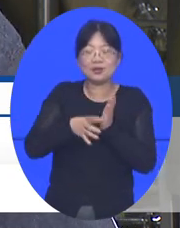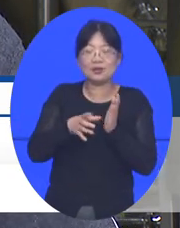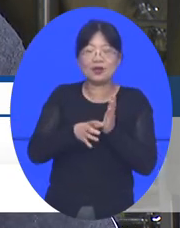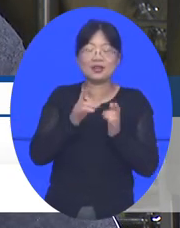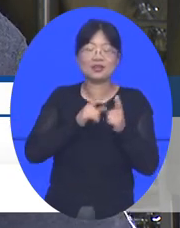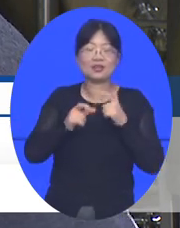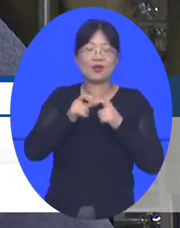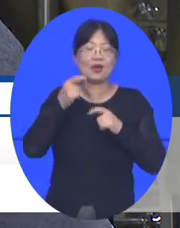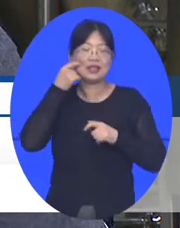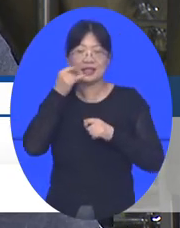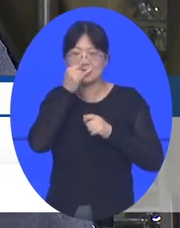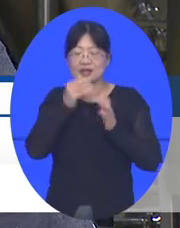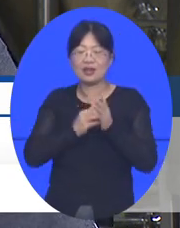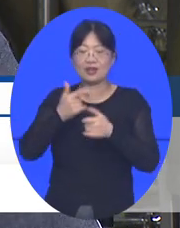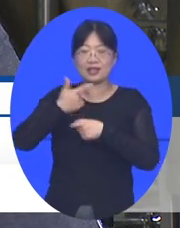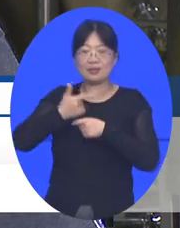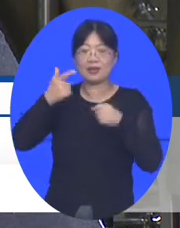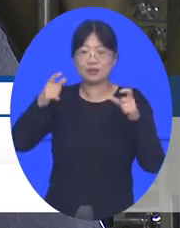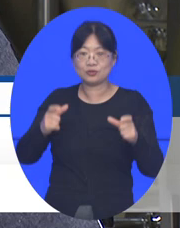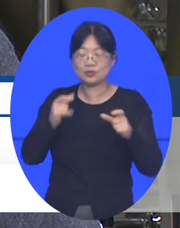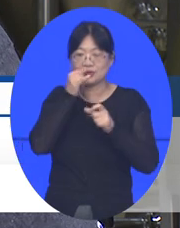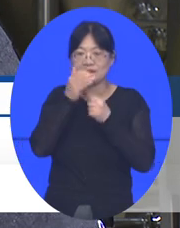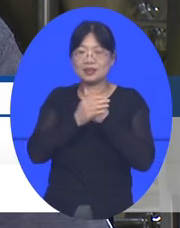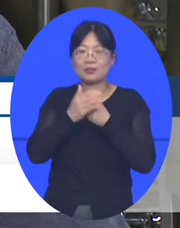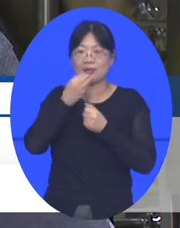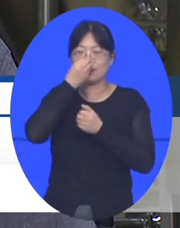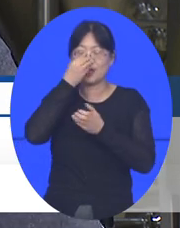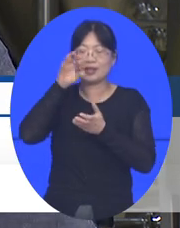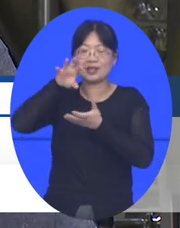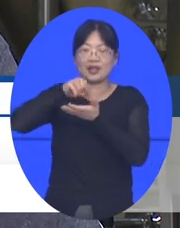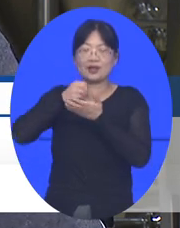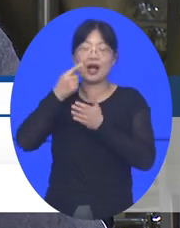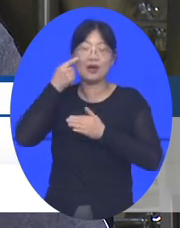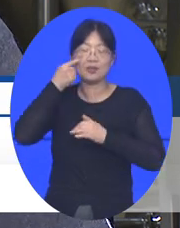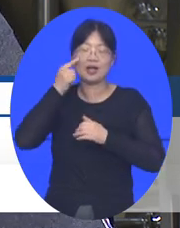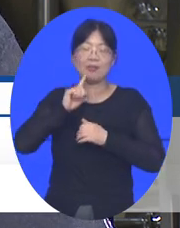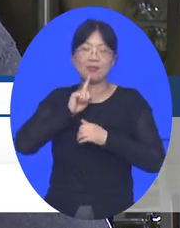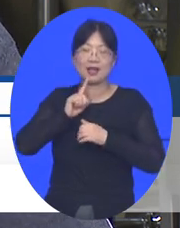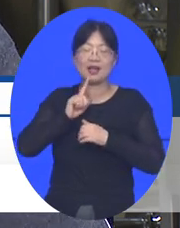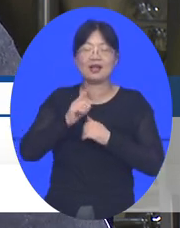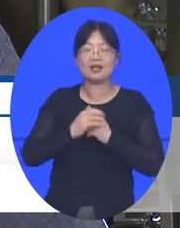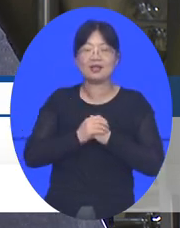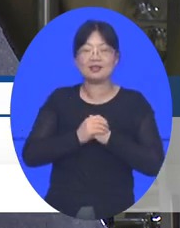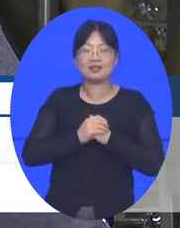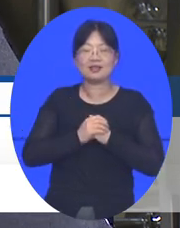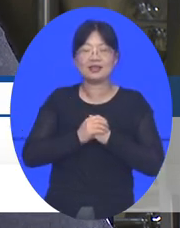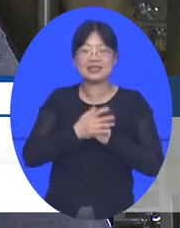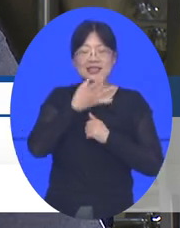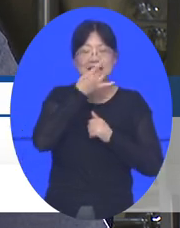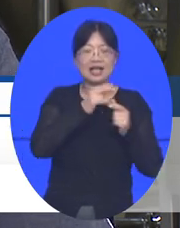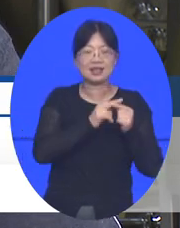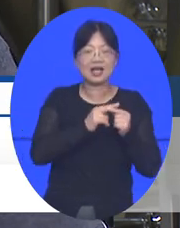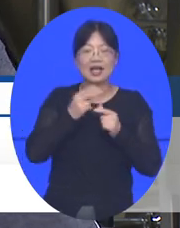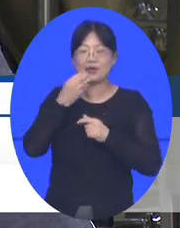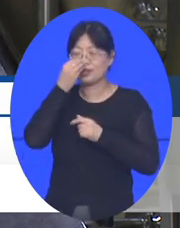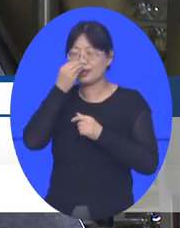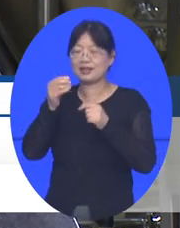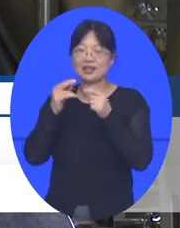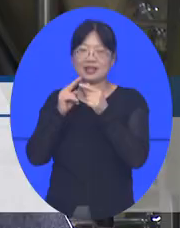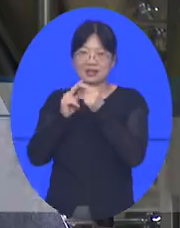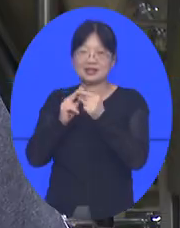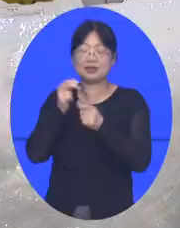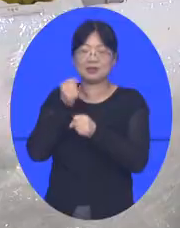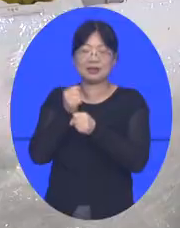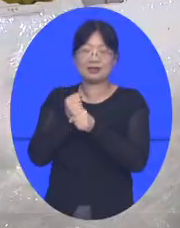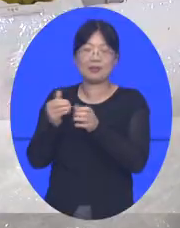쳤거든요. 저희가 남양주에 위치하고 있기 때문에 남양주에서 나오는 딸기까지 이용해보자라는 생각으로 쌀과 딸기를 함께 이용한 맥주를